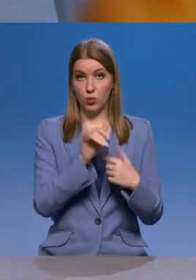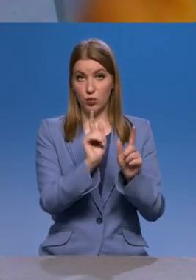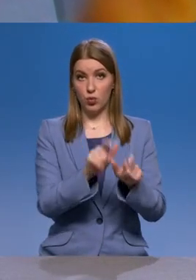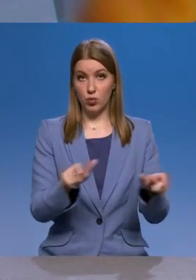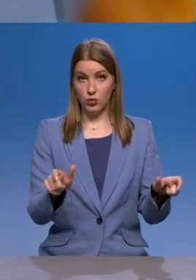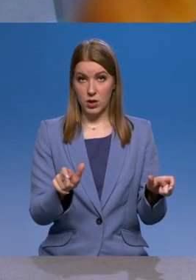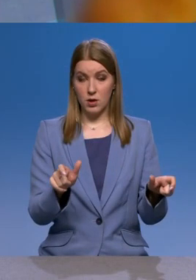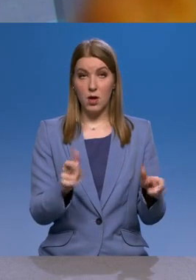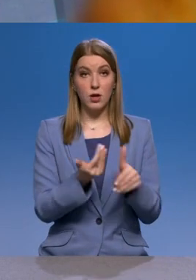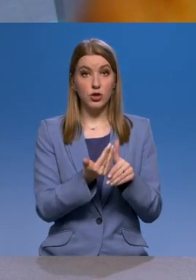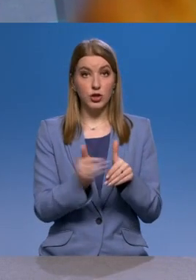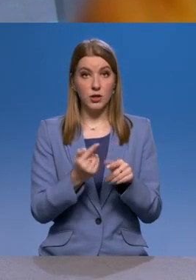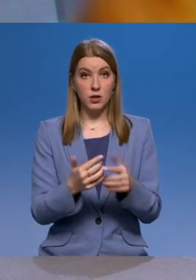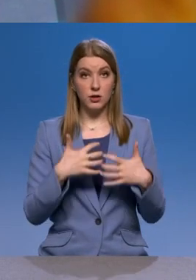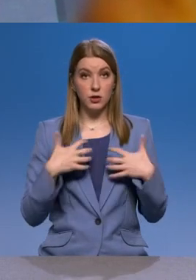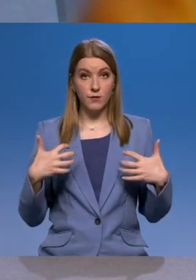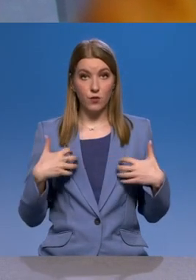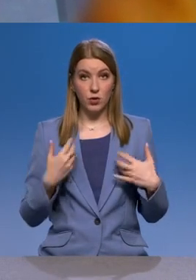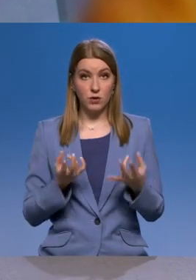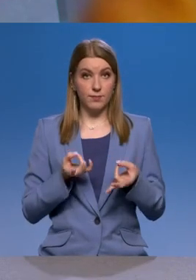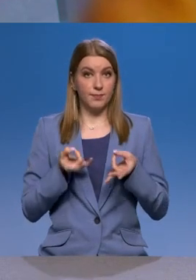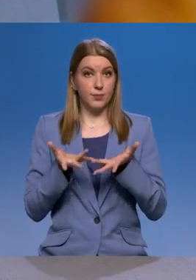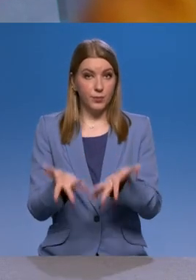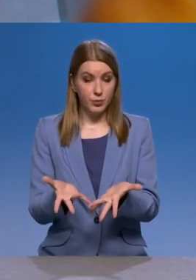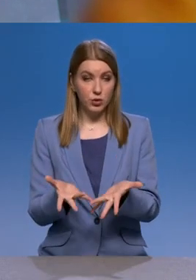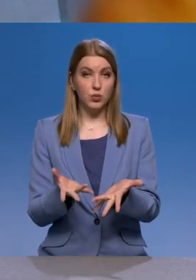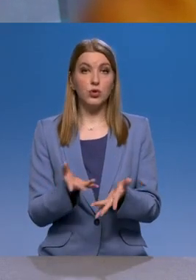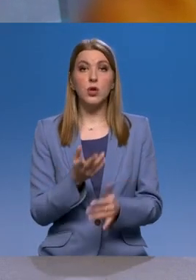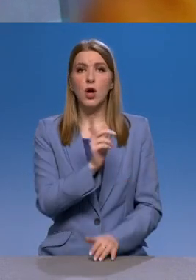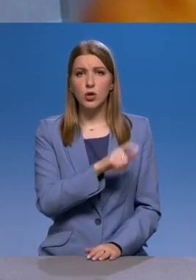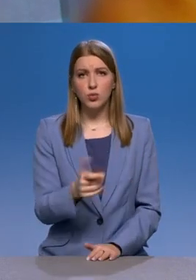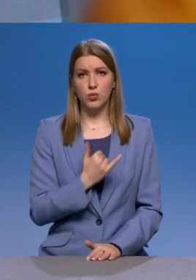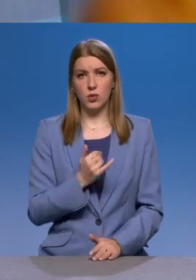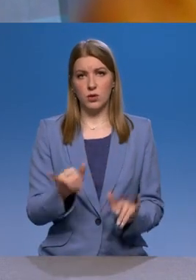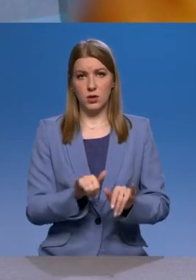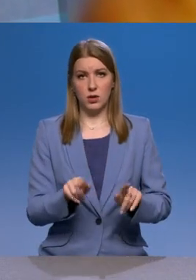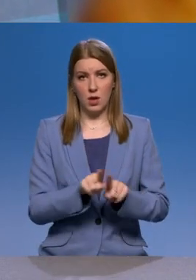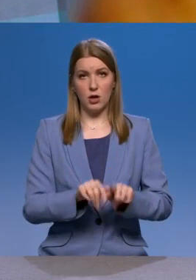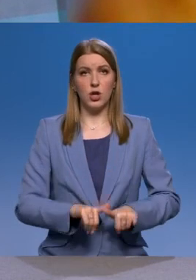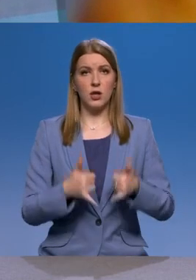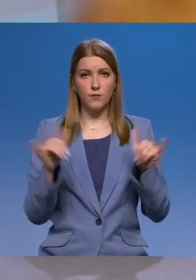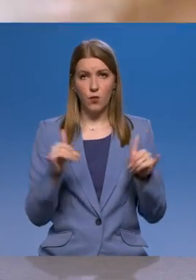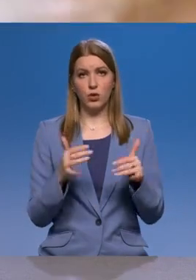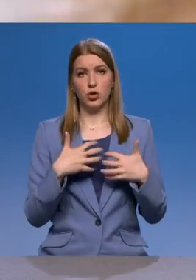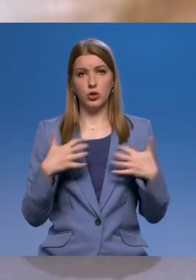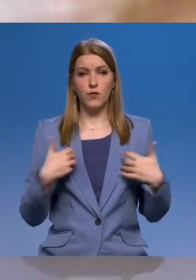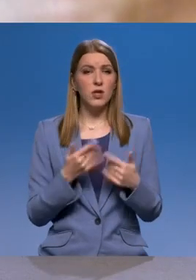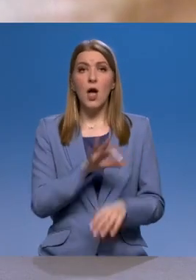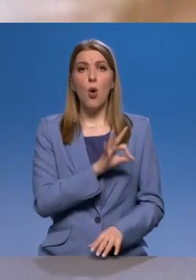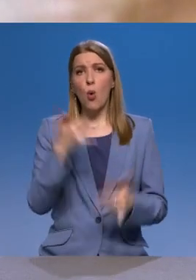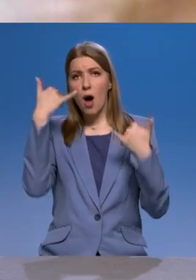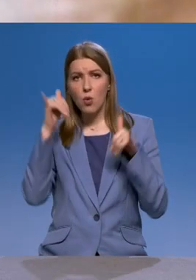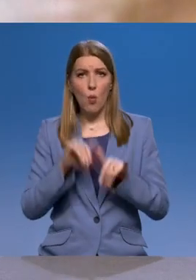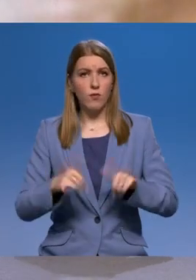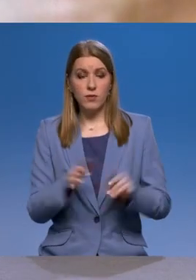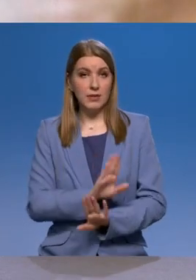Часть этих животных остается невостребованным, у нас люди разводят животных. Это я не говорю про породное разведение, я говорю просто